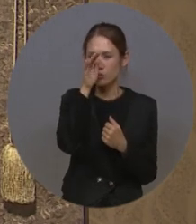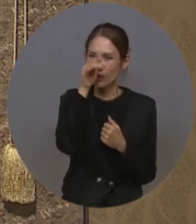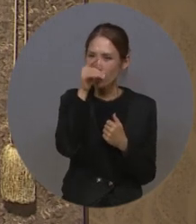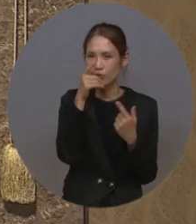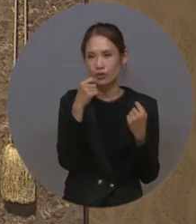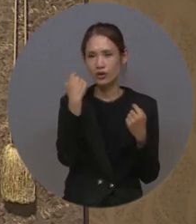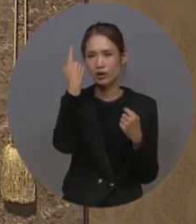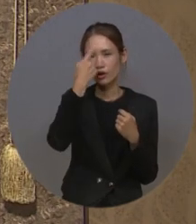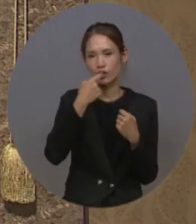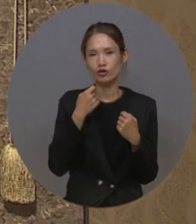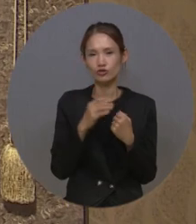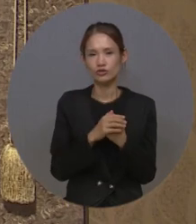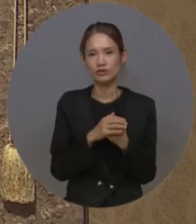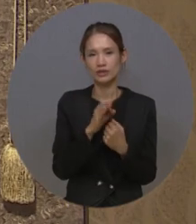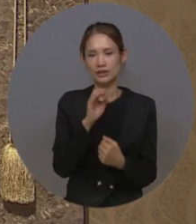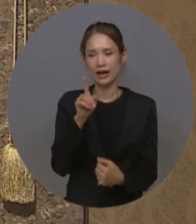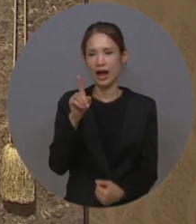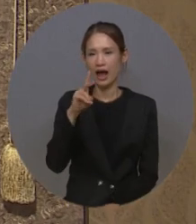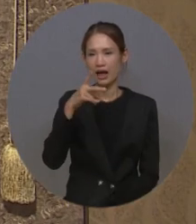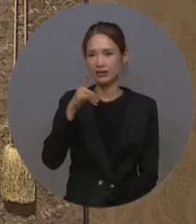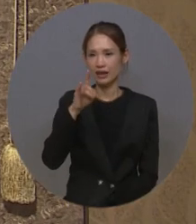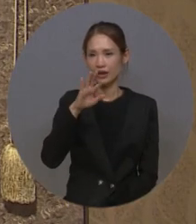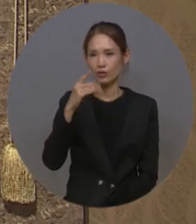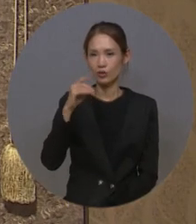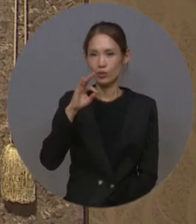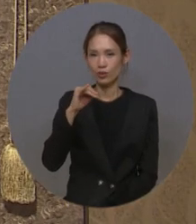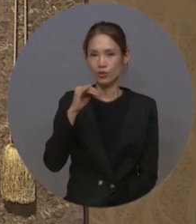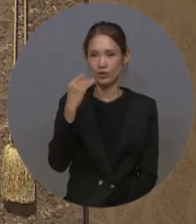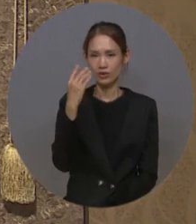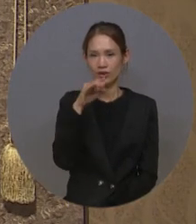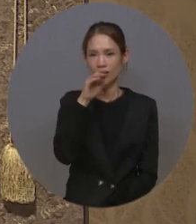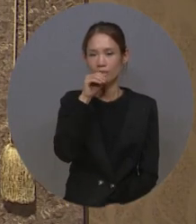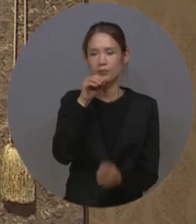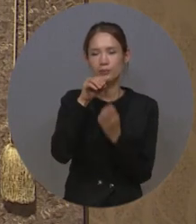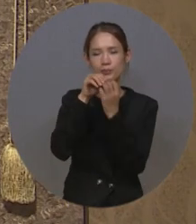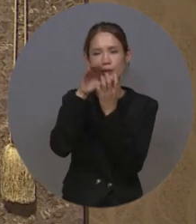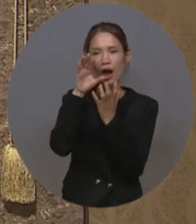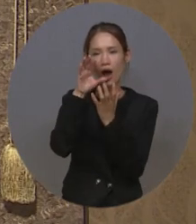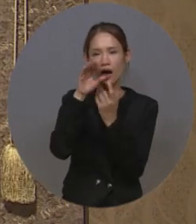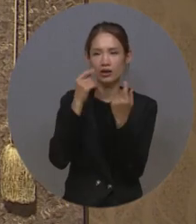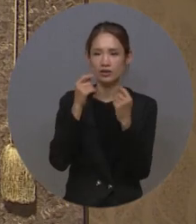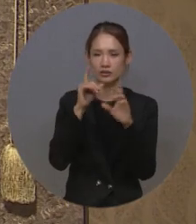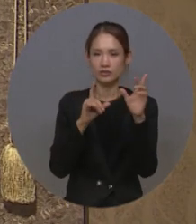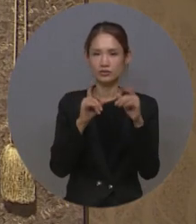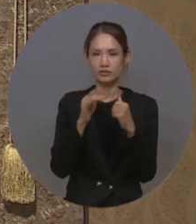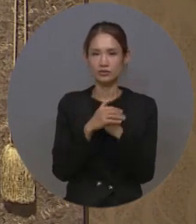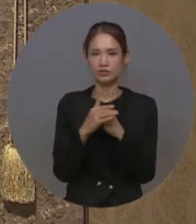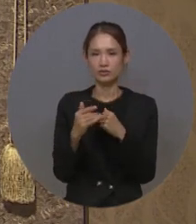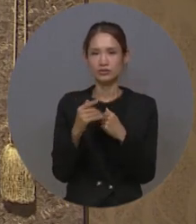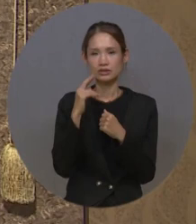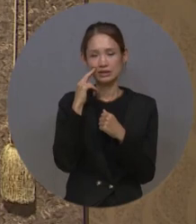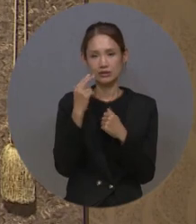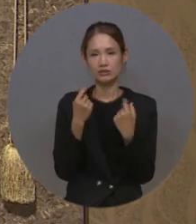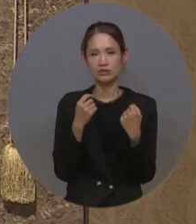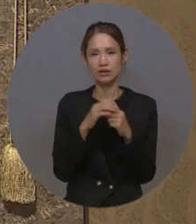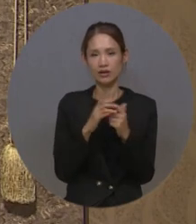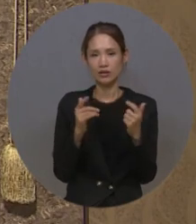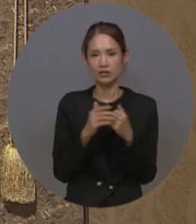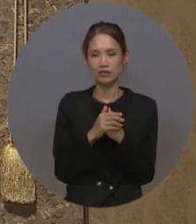그 네. 아데노이드형 얼굴이라고 하는 입이 해 벌어진 형태. 꼭 그렇게는 심한데 그렇지